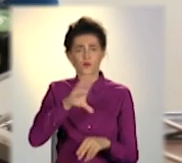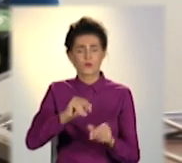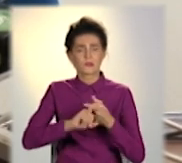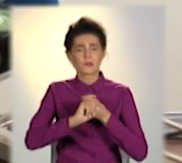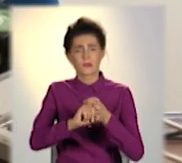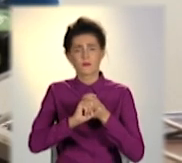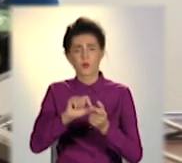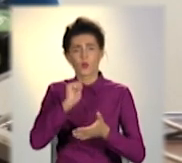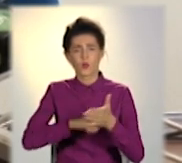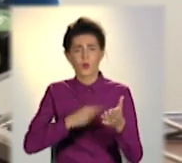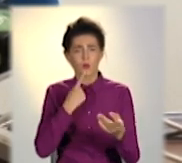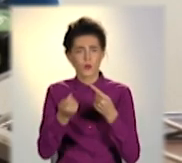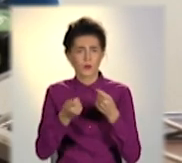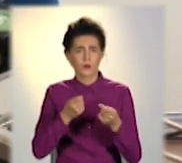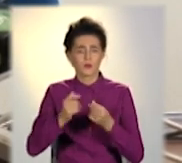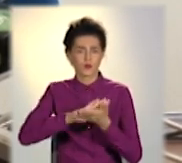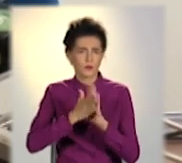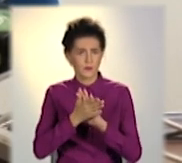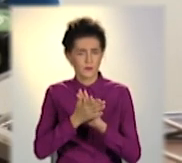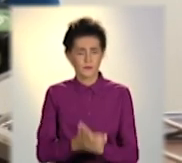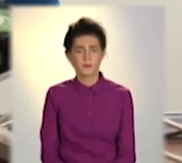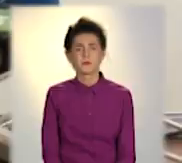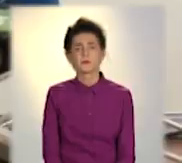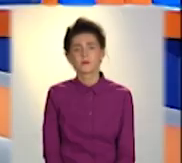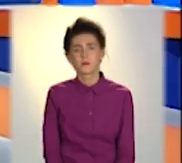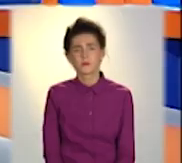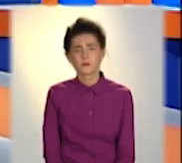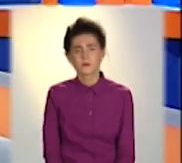залежить тільки від безпекової складової.